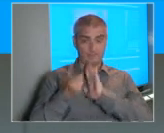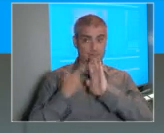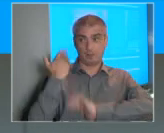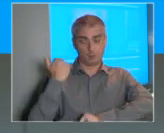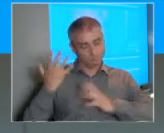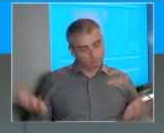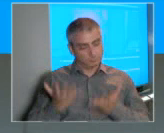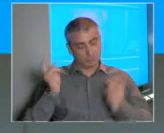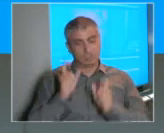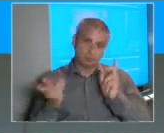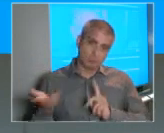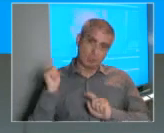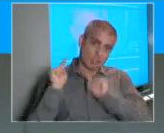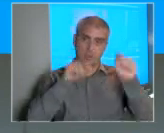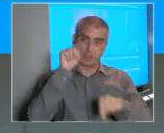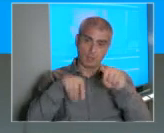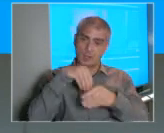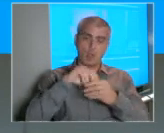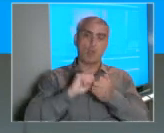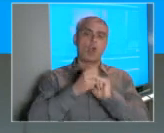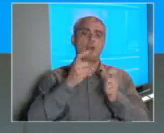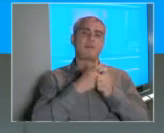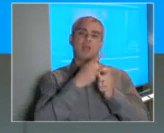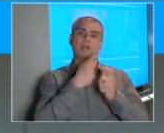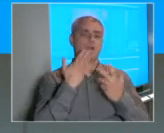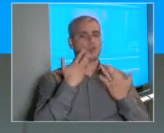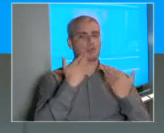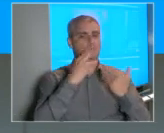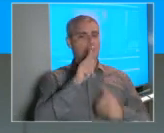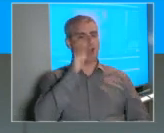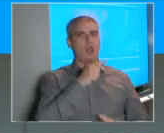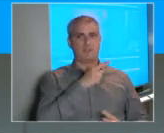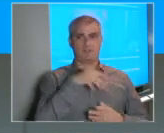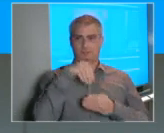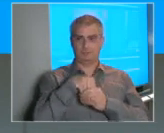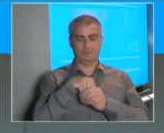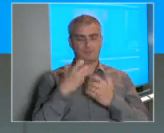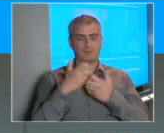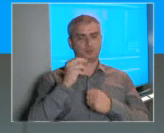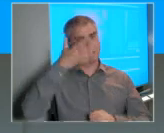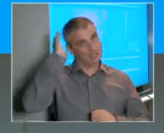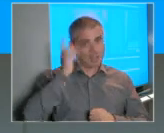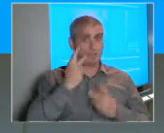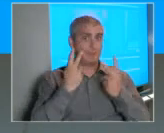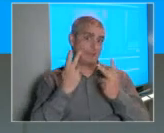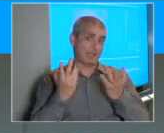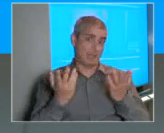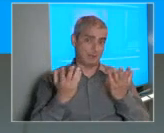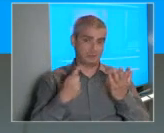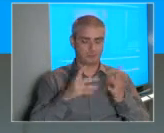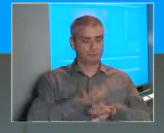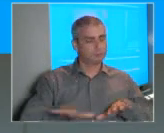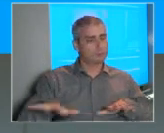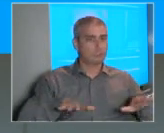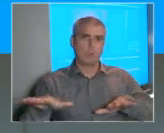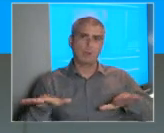הקודמת, להמריץ הרבה יותר טוב מכחול לבן, או שדווקא המפלגה המודרנית, כחול לבן, שמורכבת מהמנגנון של יאיר לפיד, בעיקר, אני מתכוון